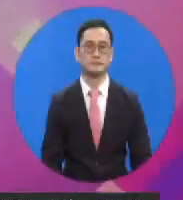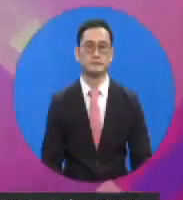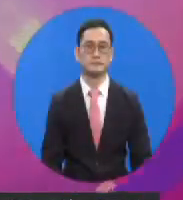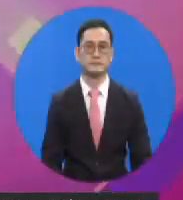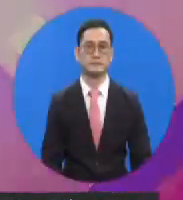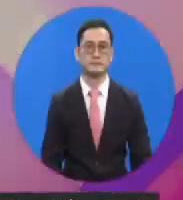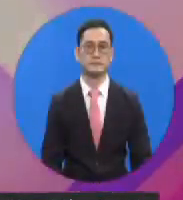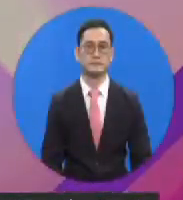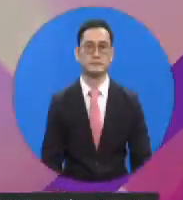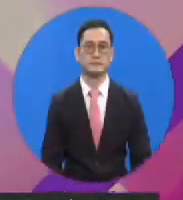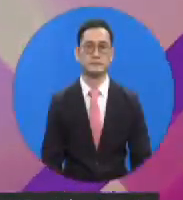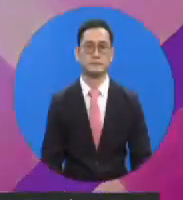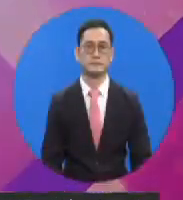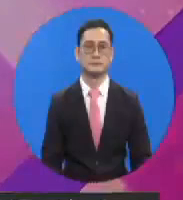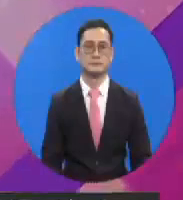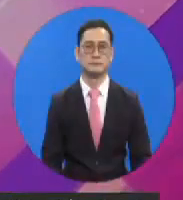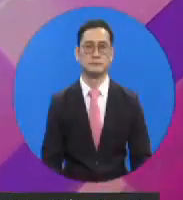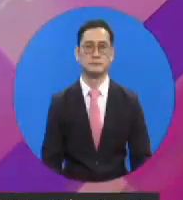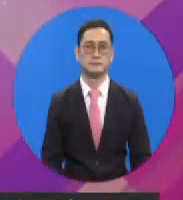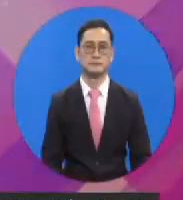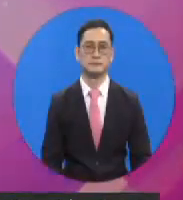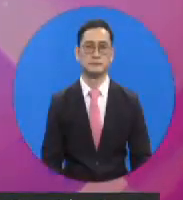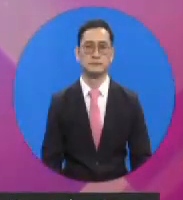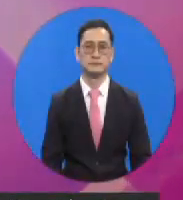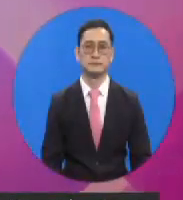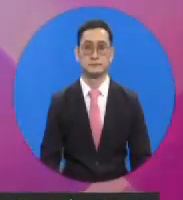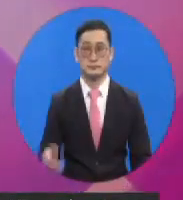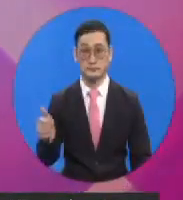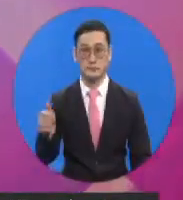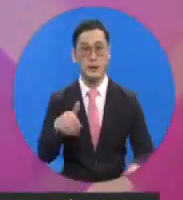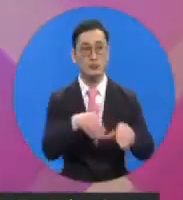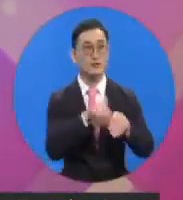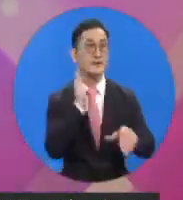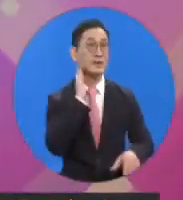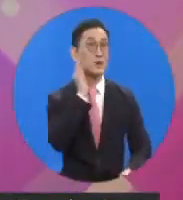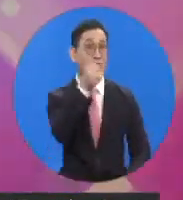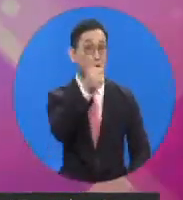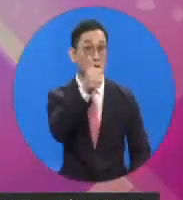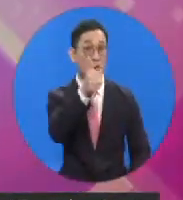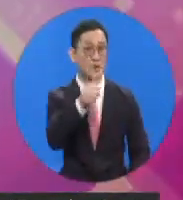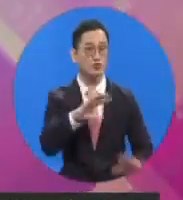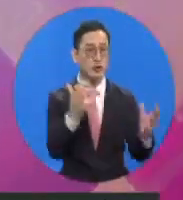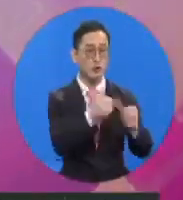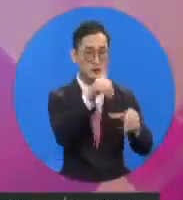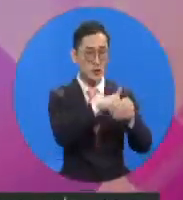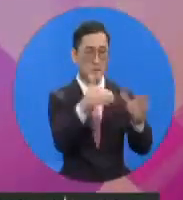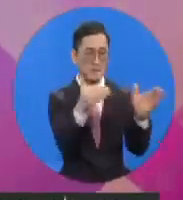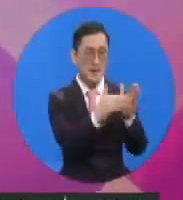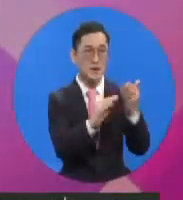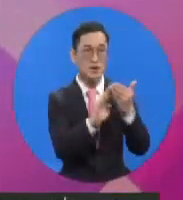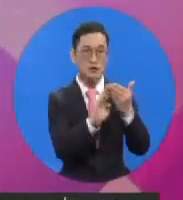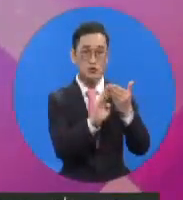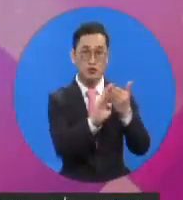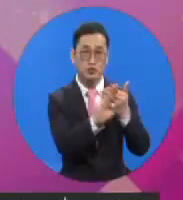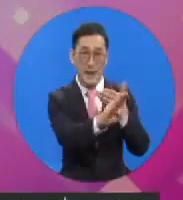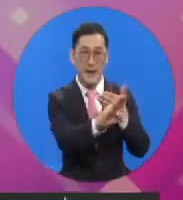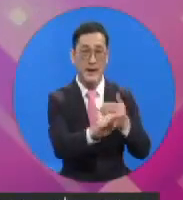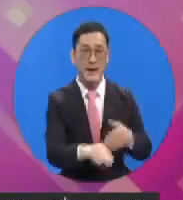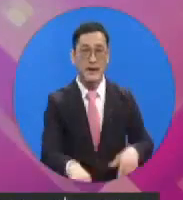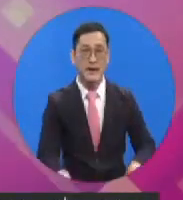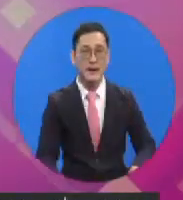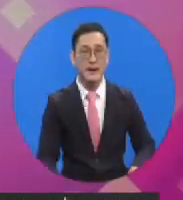자, 이게 사실 처음 윤 총장이 직접 공개한 겁니다. 문재인 대통령이 총선 직후에 정말로 딱 적절한 메신저를